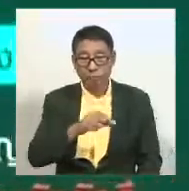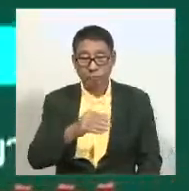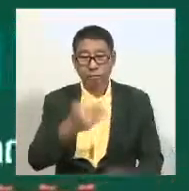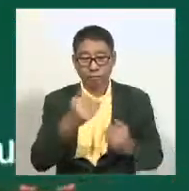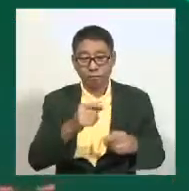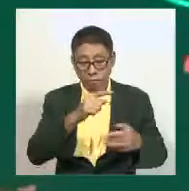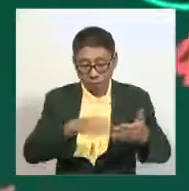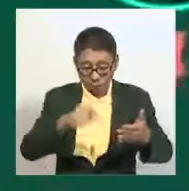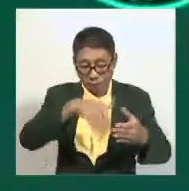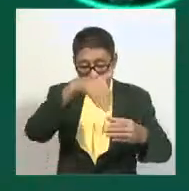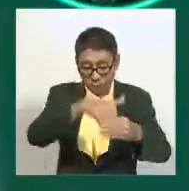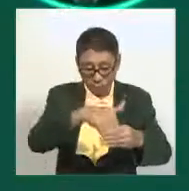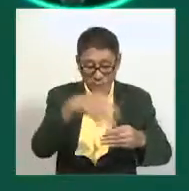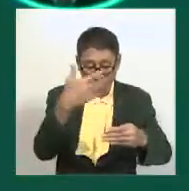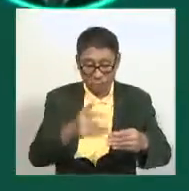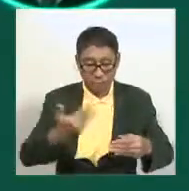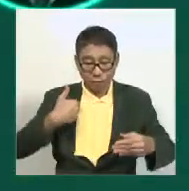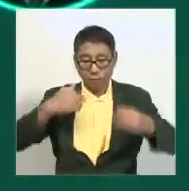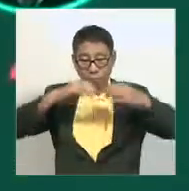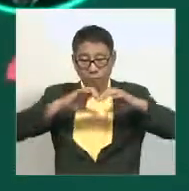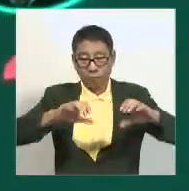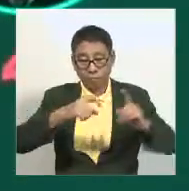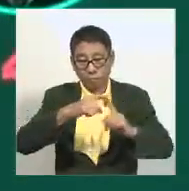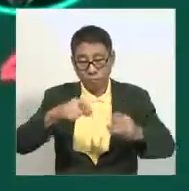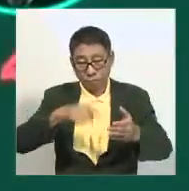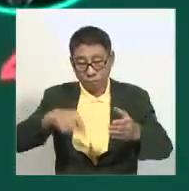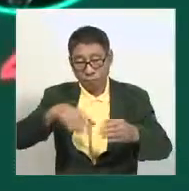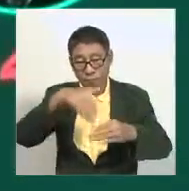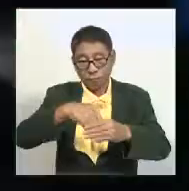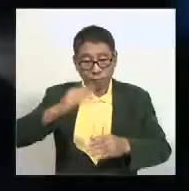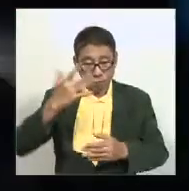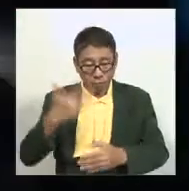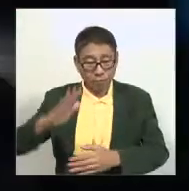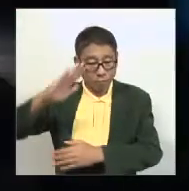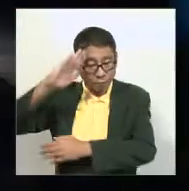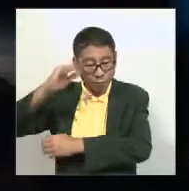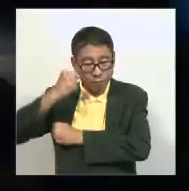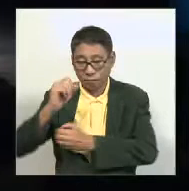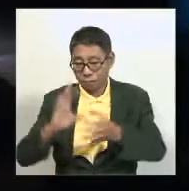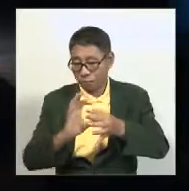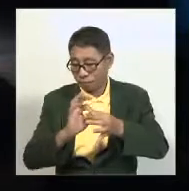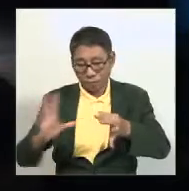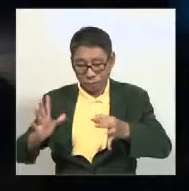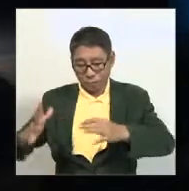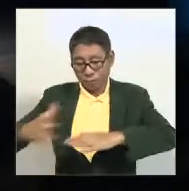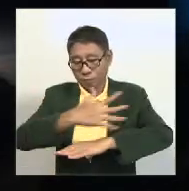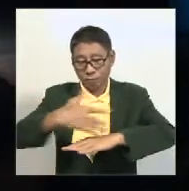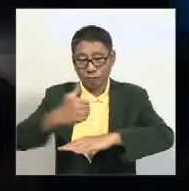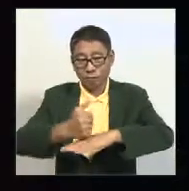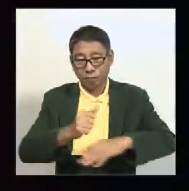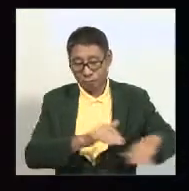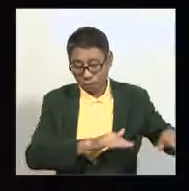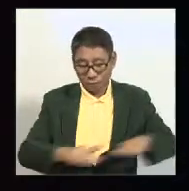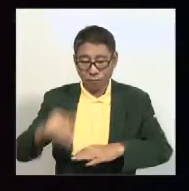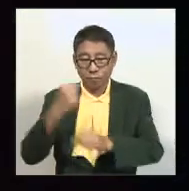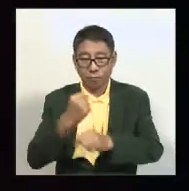หลังการเลือกตั้งเสร็จสิ้นมีรัฐบาลที่มาจากการเลือกตั้งแล้วทหารจะไม่เข้าไปยุ่งกับการเมืองและพร้อมทำงาน